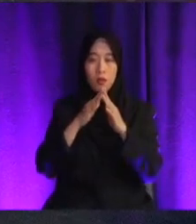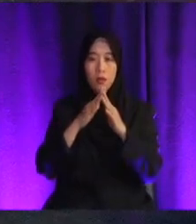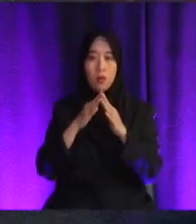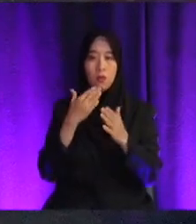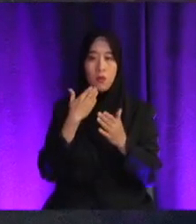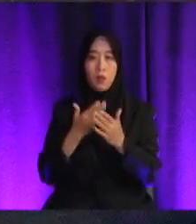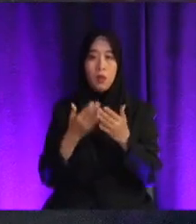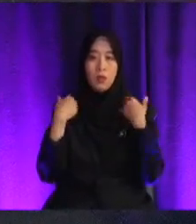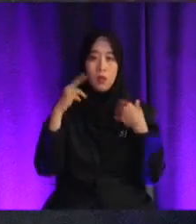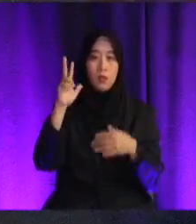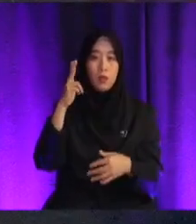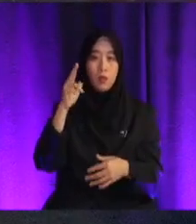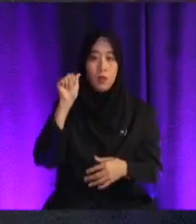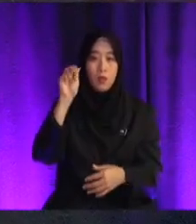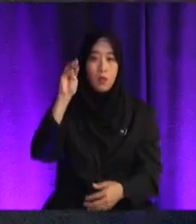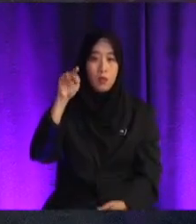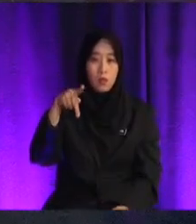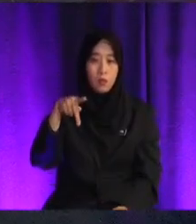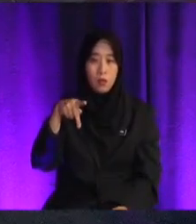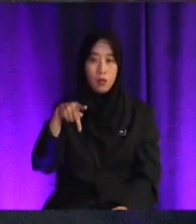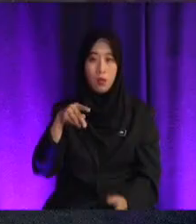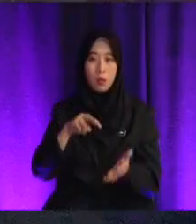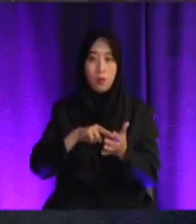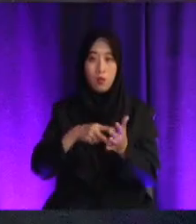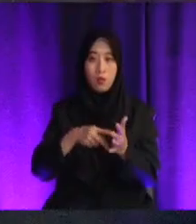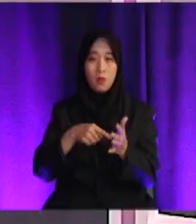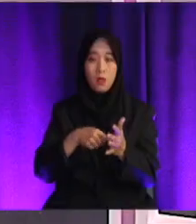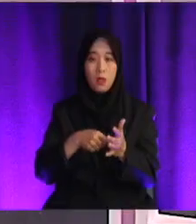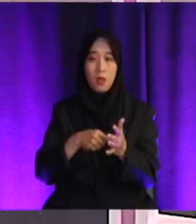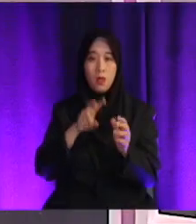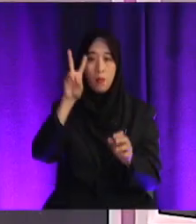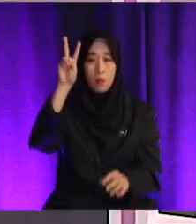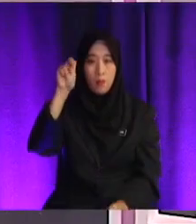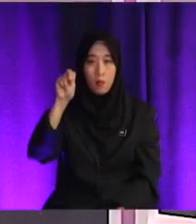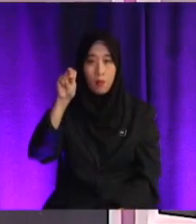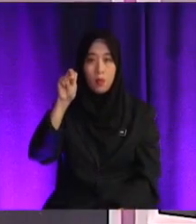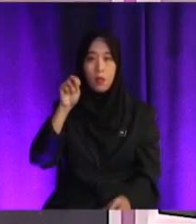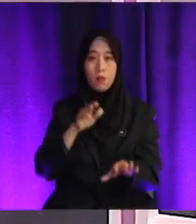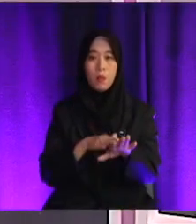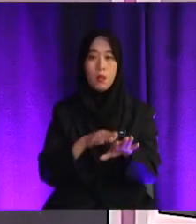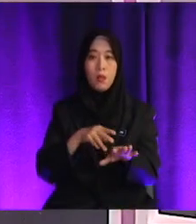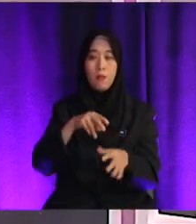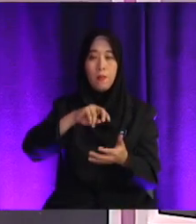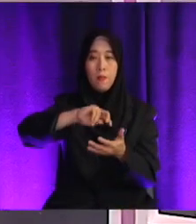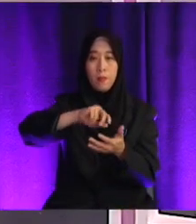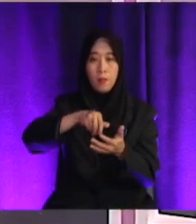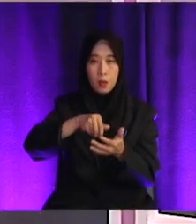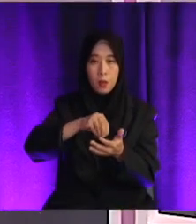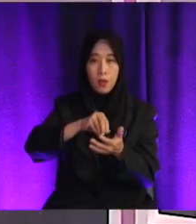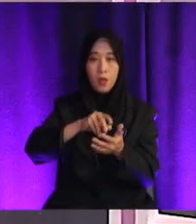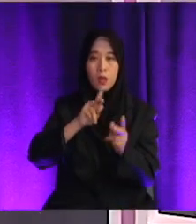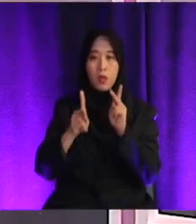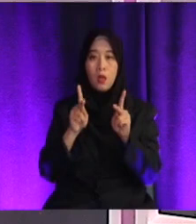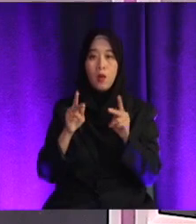Oh, ini 13 ampere cikgu. Okey. Dia sebenarnya maksudnya dekat sini dipasang pada plug jika terdapat lebihan arus elektrik